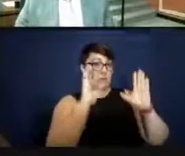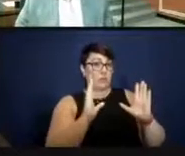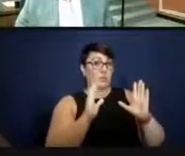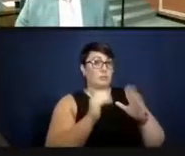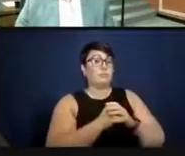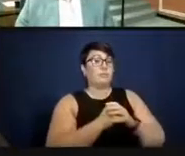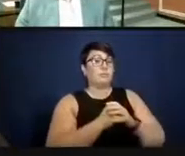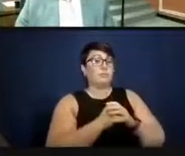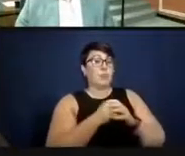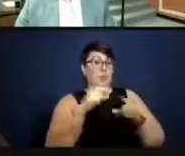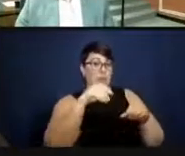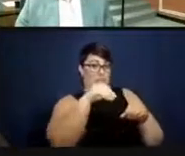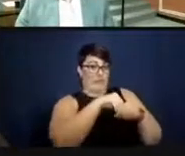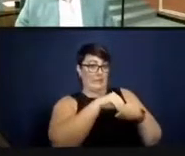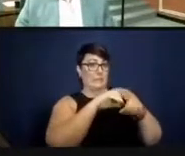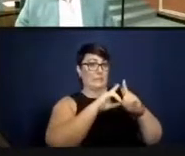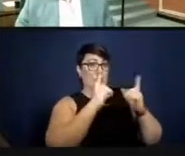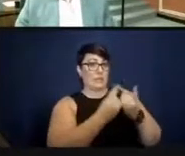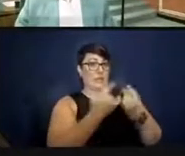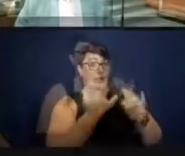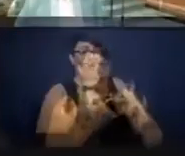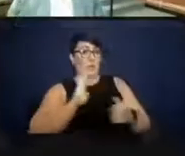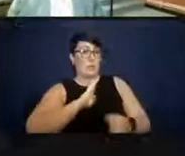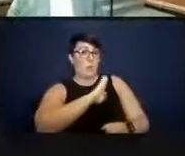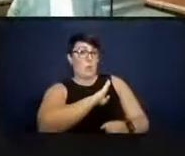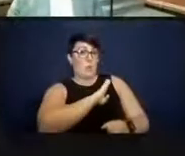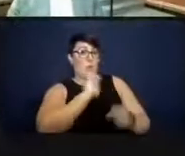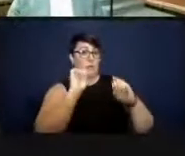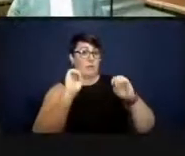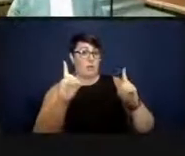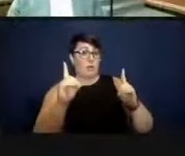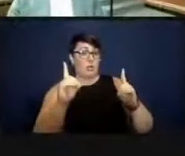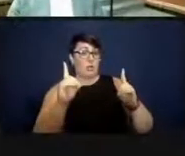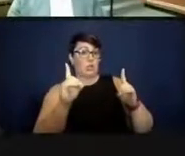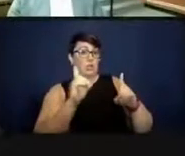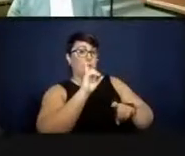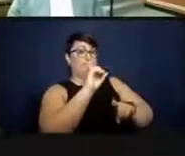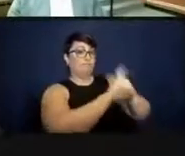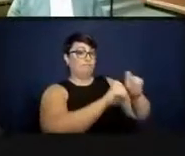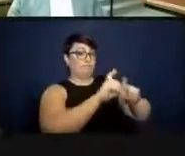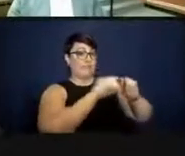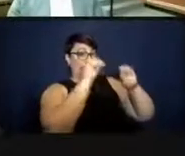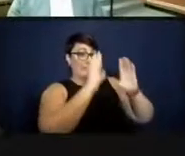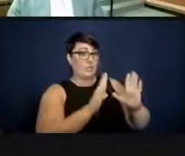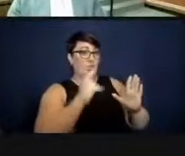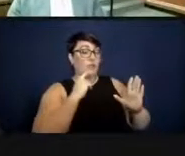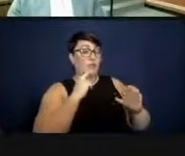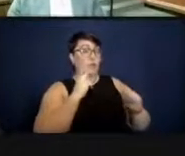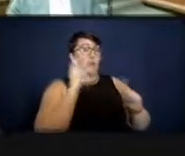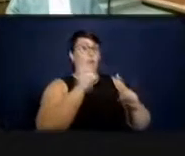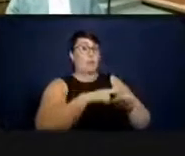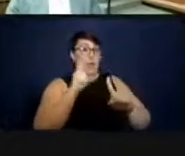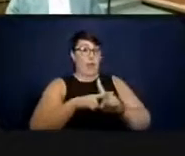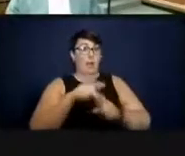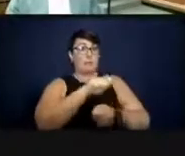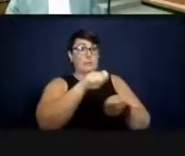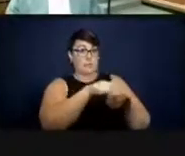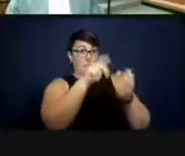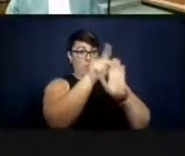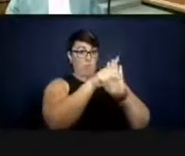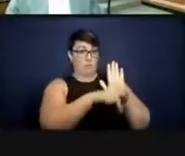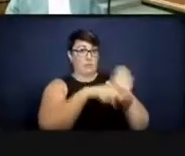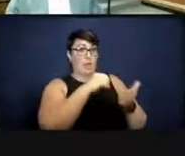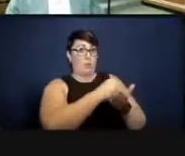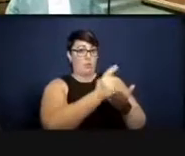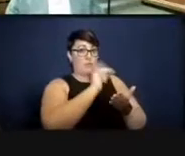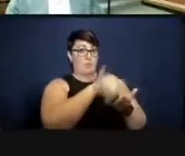kwa walimu wetu katika wilaya yetu na maoni haya yamefika kwa bodi na